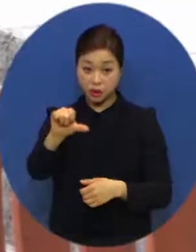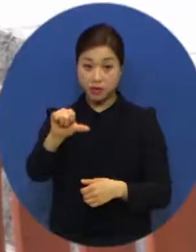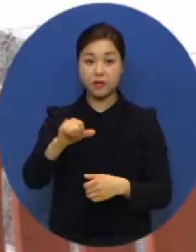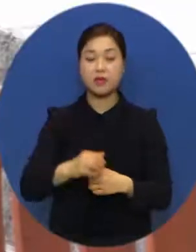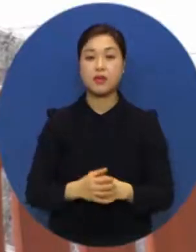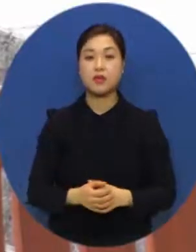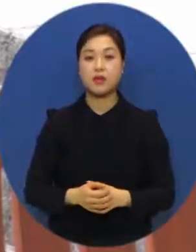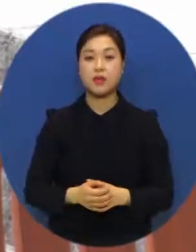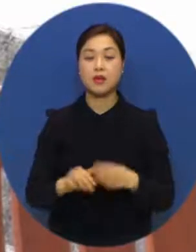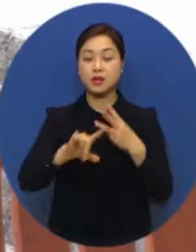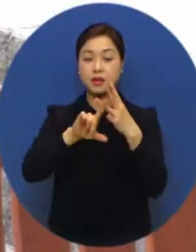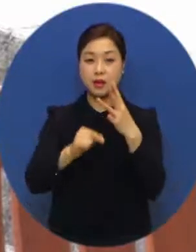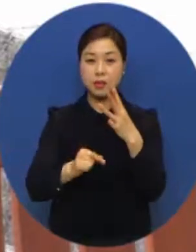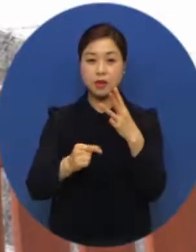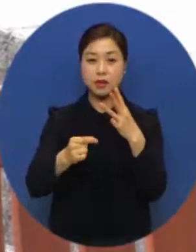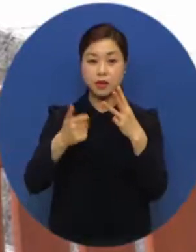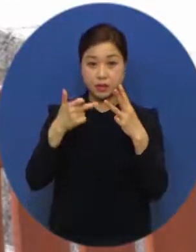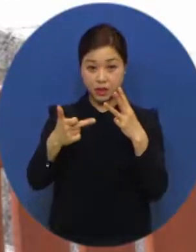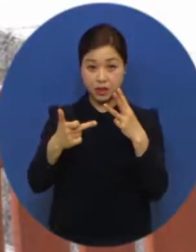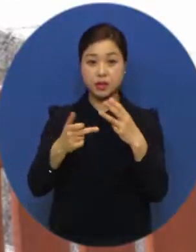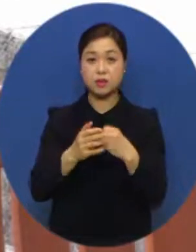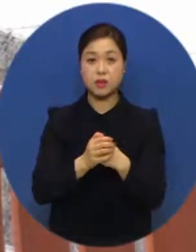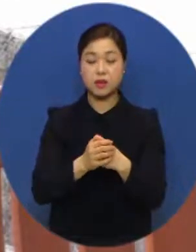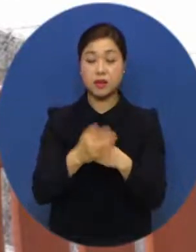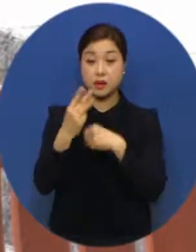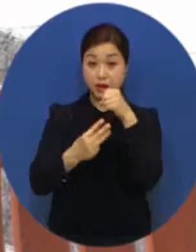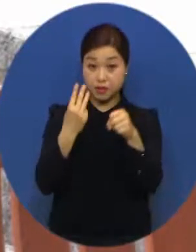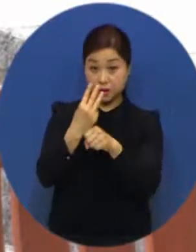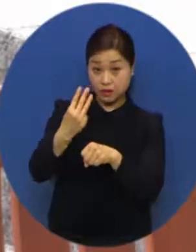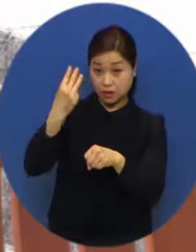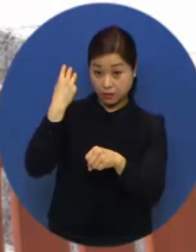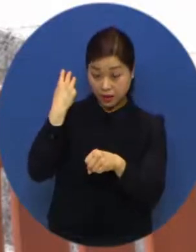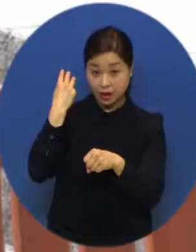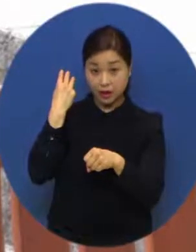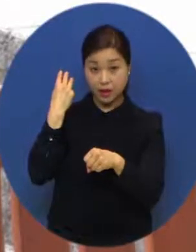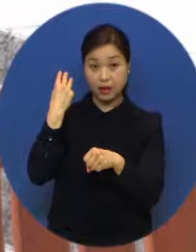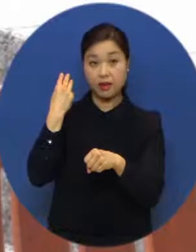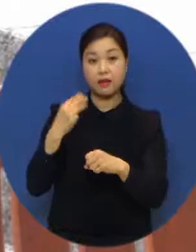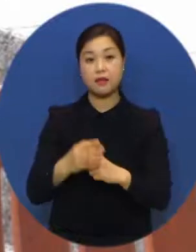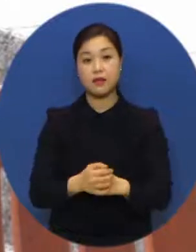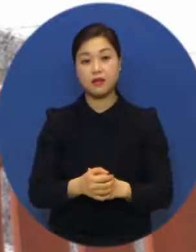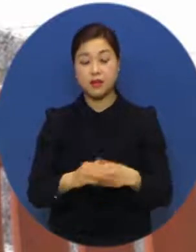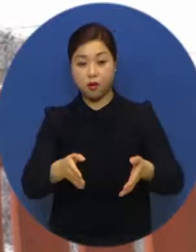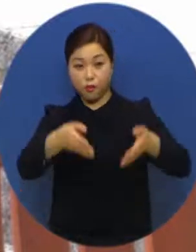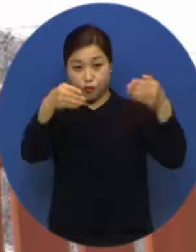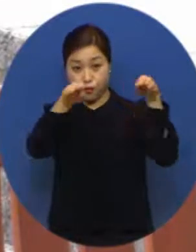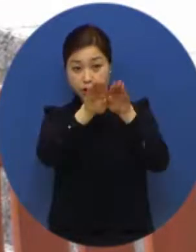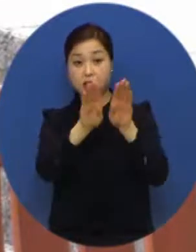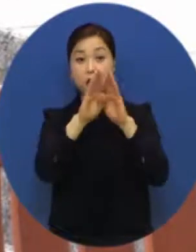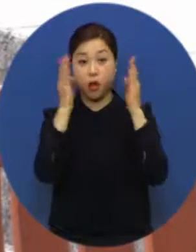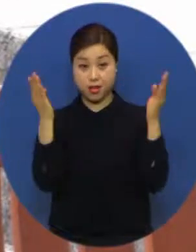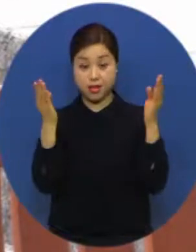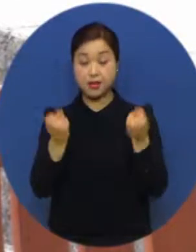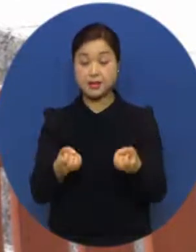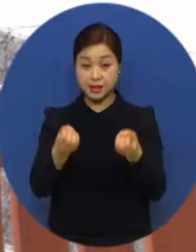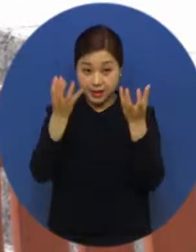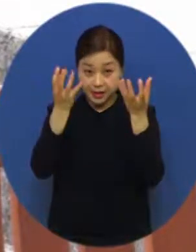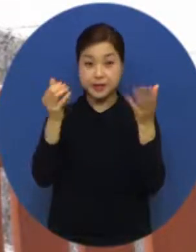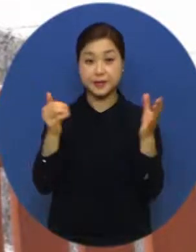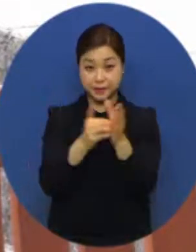2015년 3월 27일, 그러니까 3년 전이네요. 3년 전에 이 건물이 개관식을